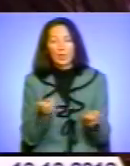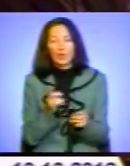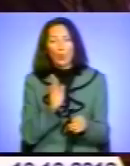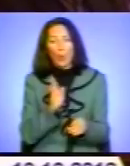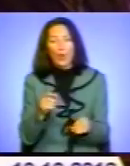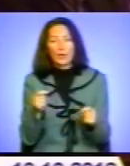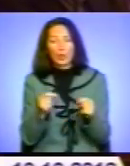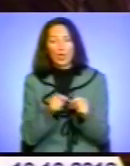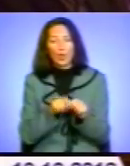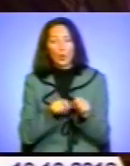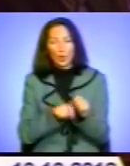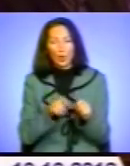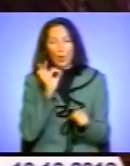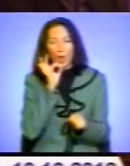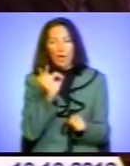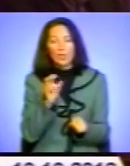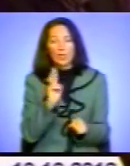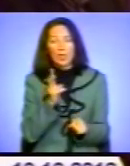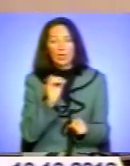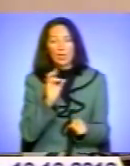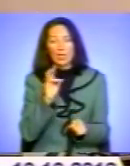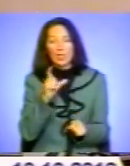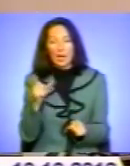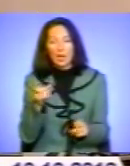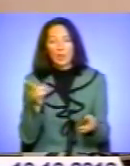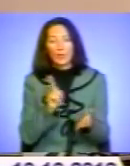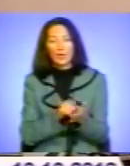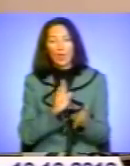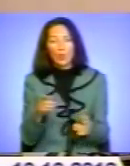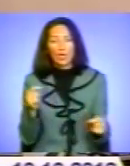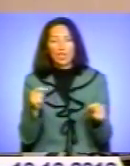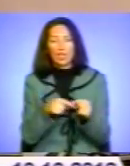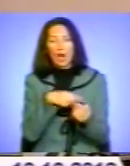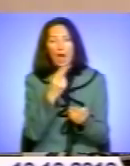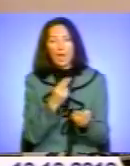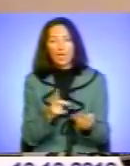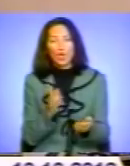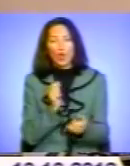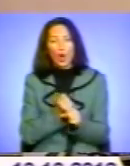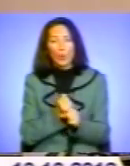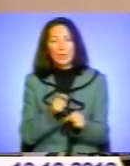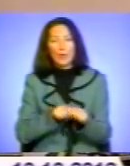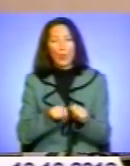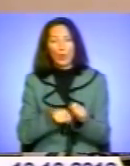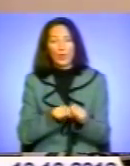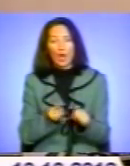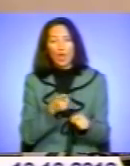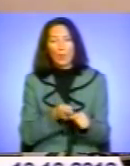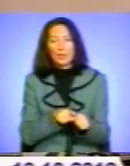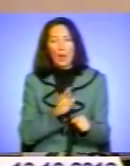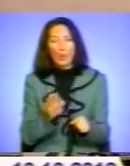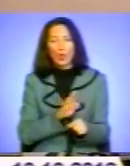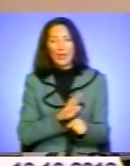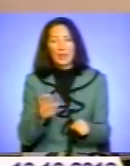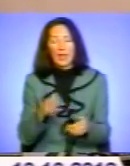та підприємців Анатолій Кінах. І повинна бути чітка картина, що робиться по перевіркам. Щоб це було не